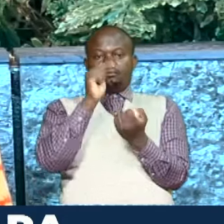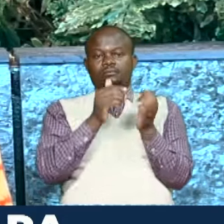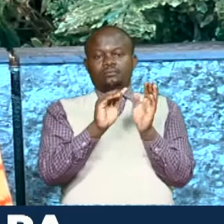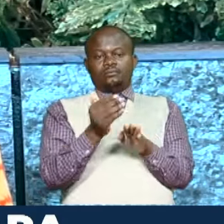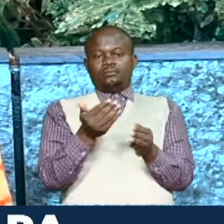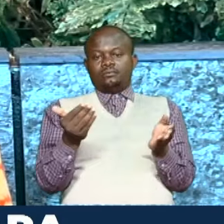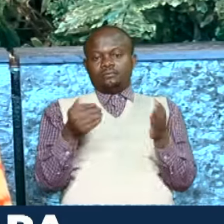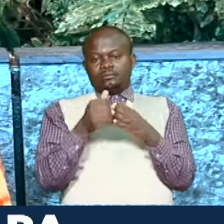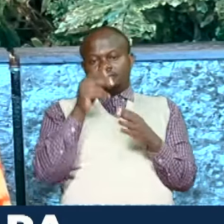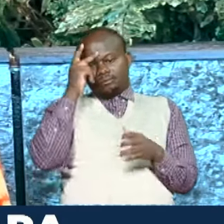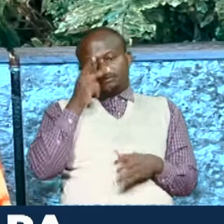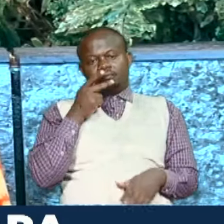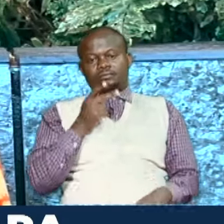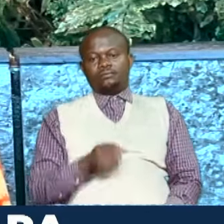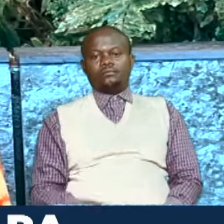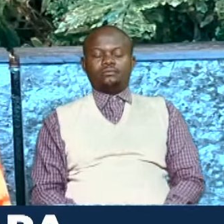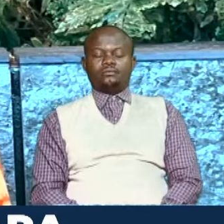n'ababyeyi.